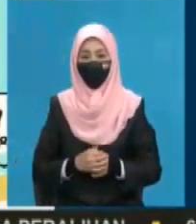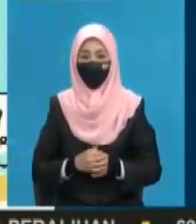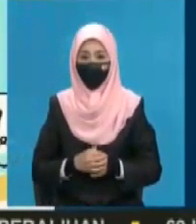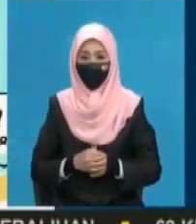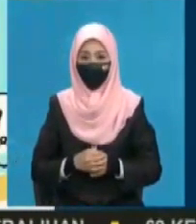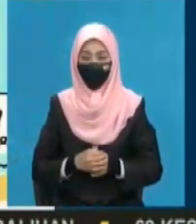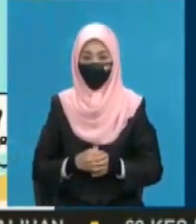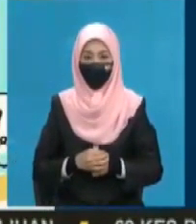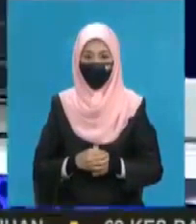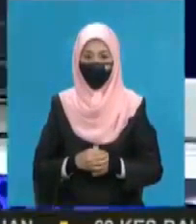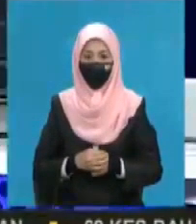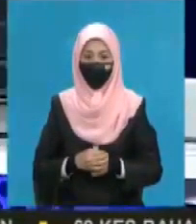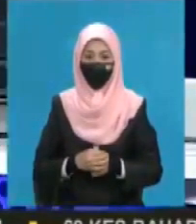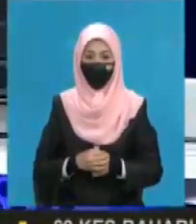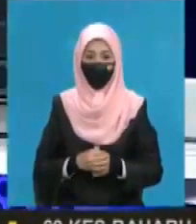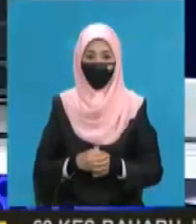ngomong